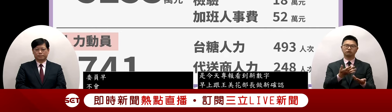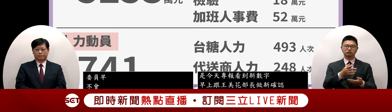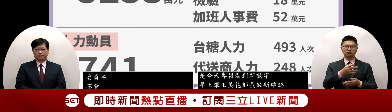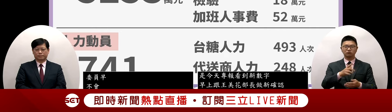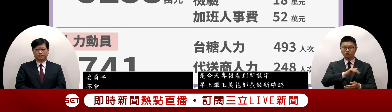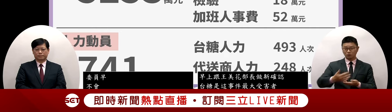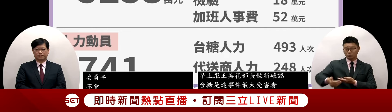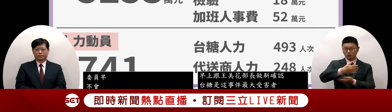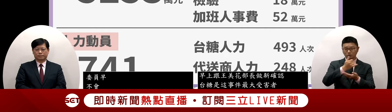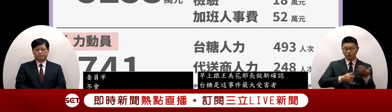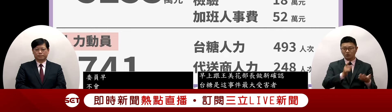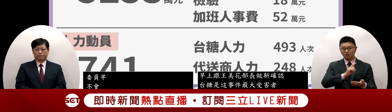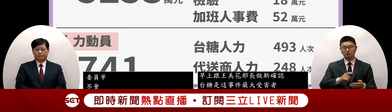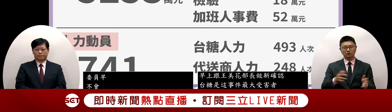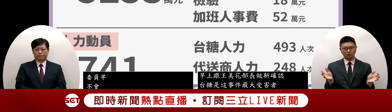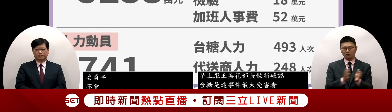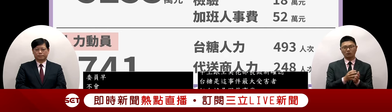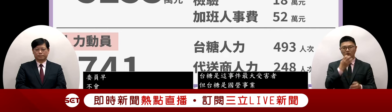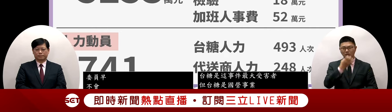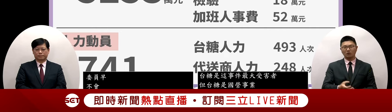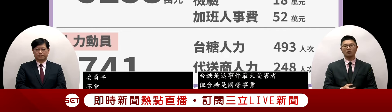达